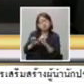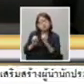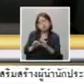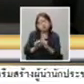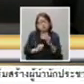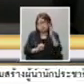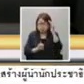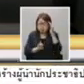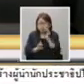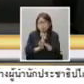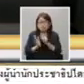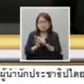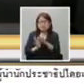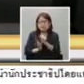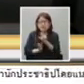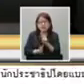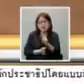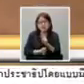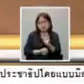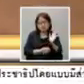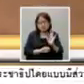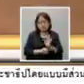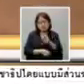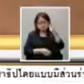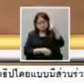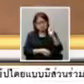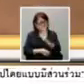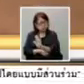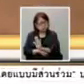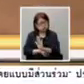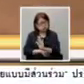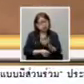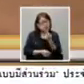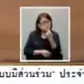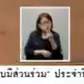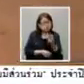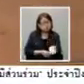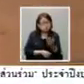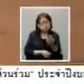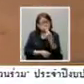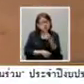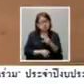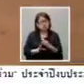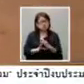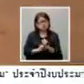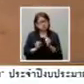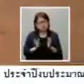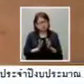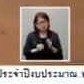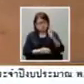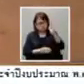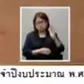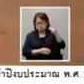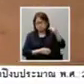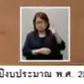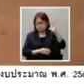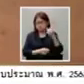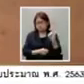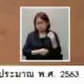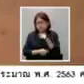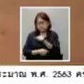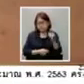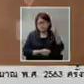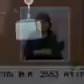คะ เดี๋ยวครับผมฟังเหตุผลการประท้วงของท่านคารมอยู่ครับ นิดนึง สรุปสั้น ๆสั้นๆครับท่านประธานสั้นๆครับ